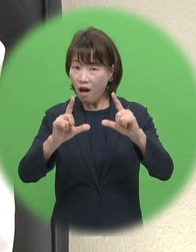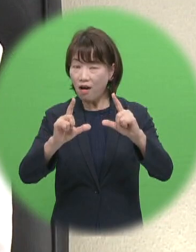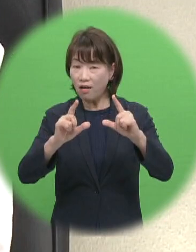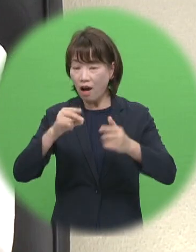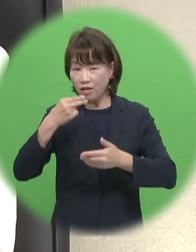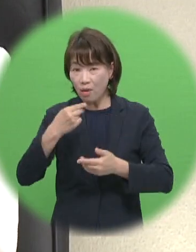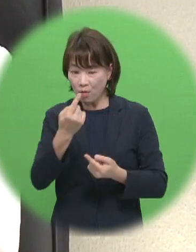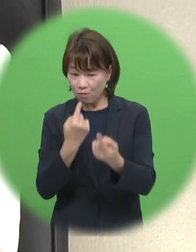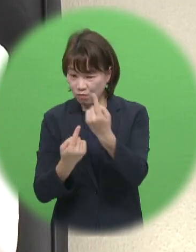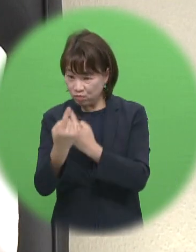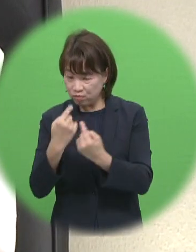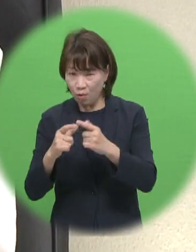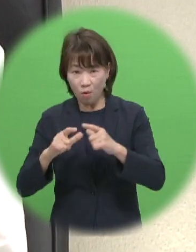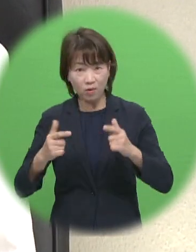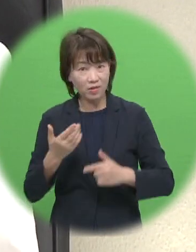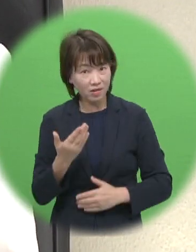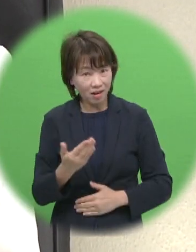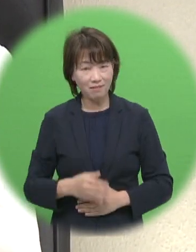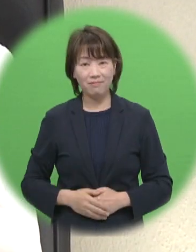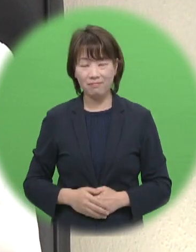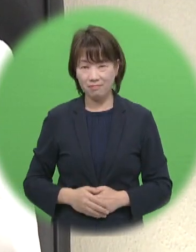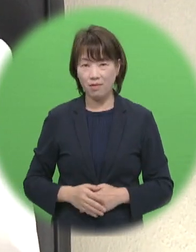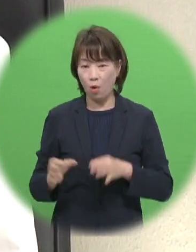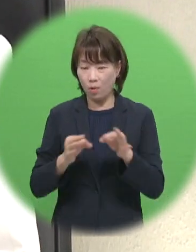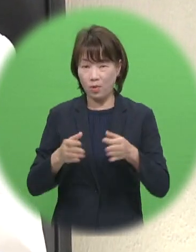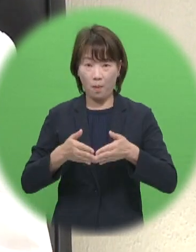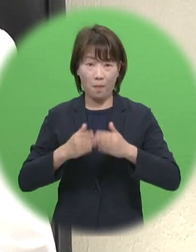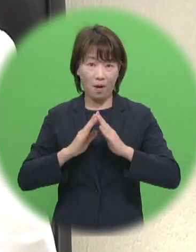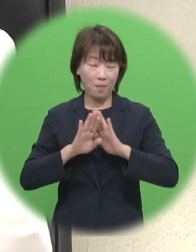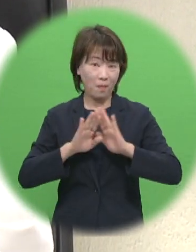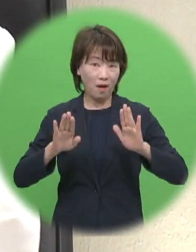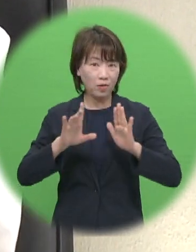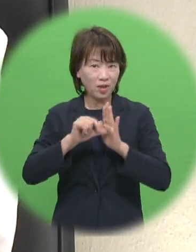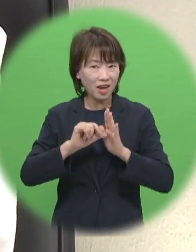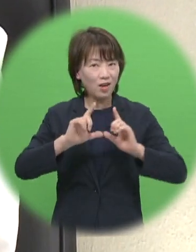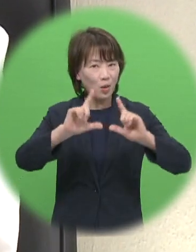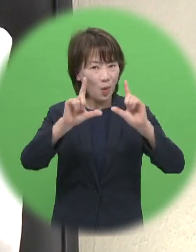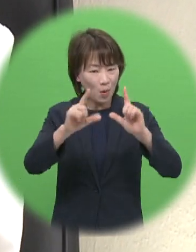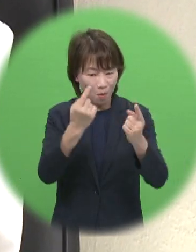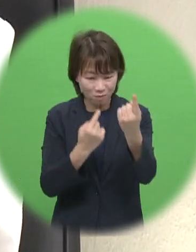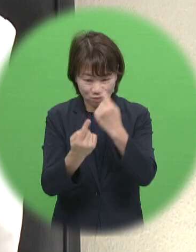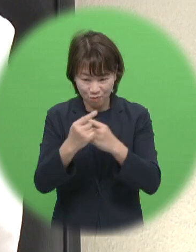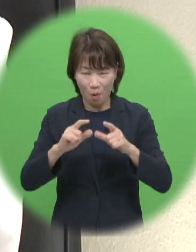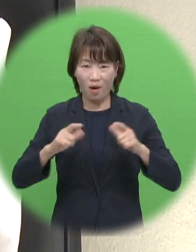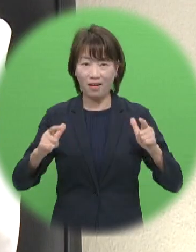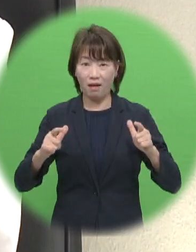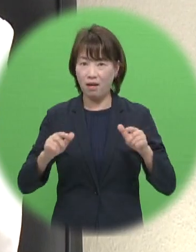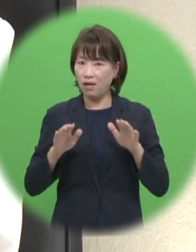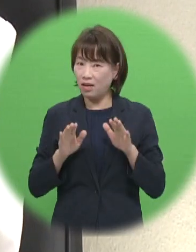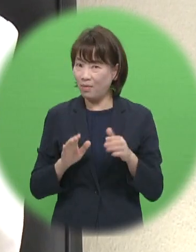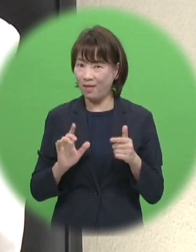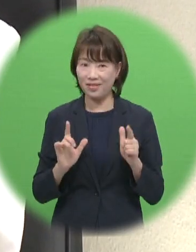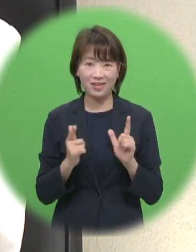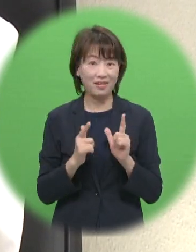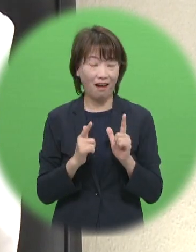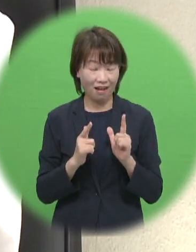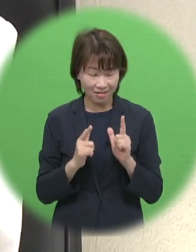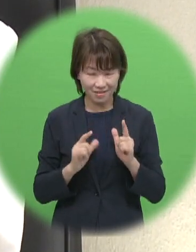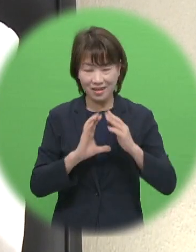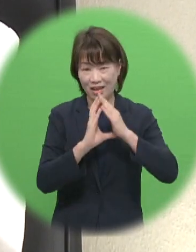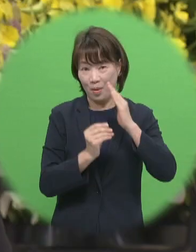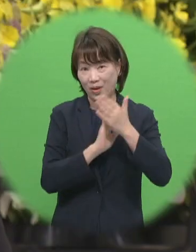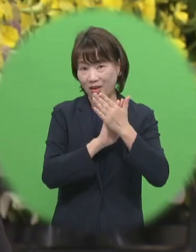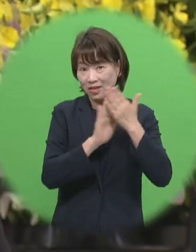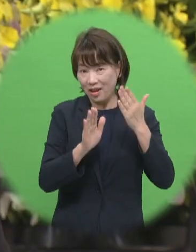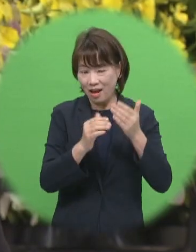のオープン当初はほとんどが東京からのお客さんが多かったんですけど、今ではお客様の半分は山梨県内の